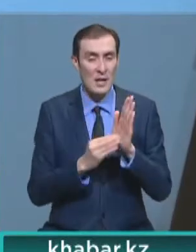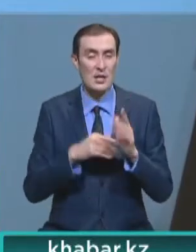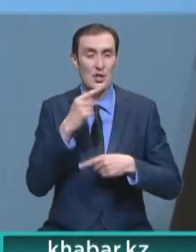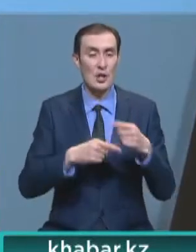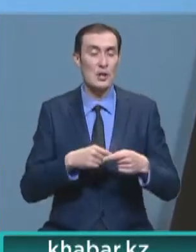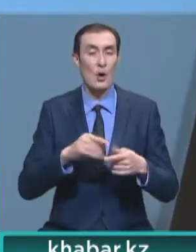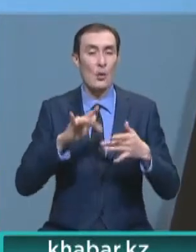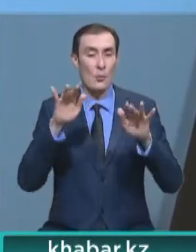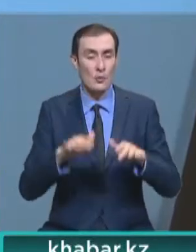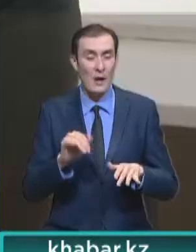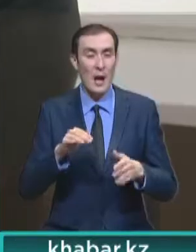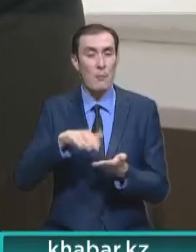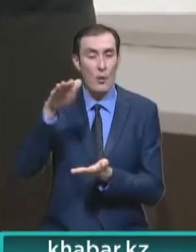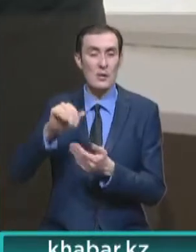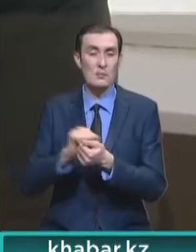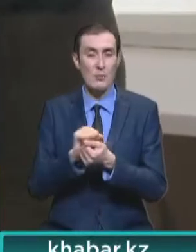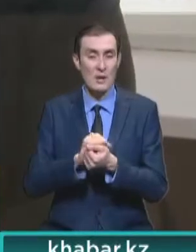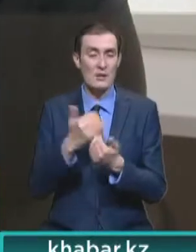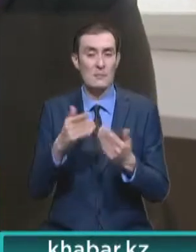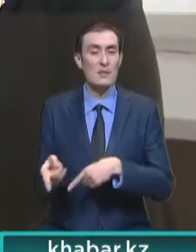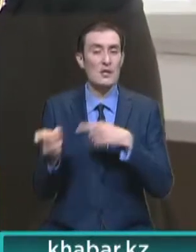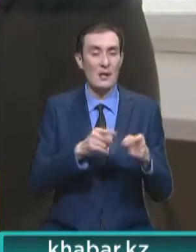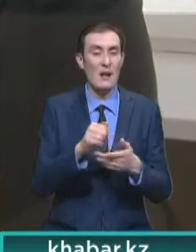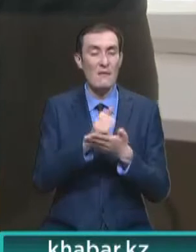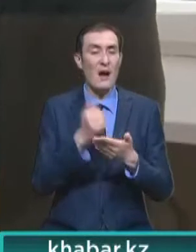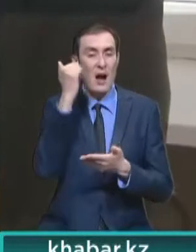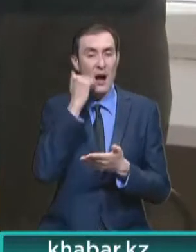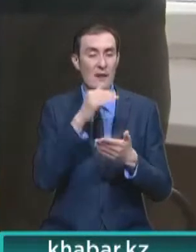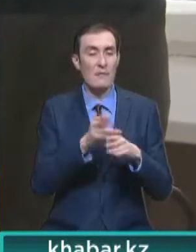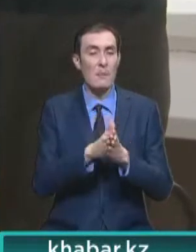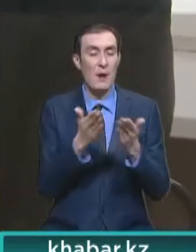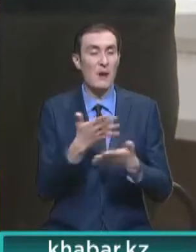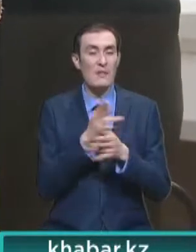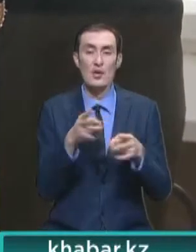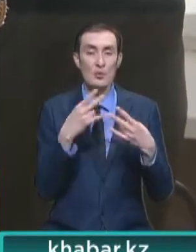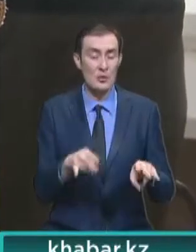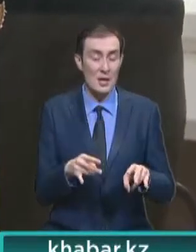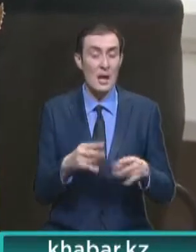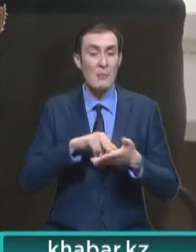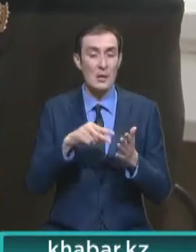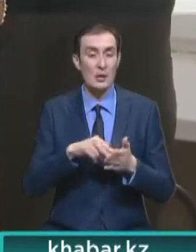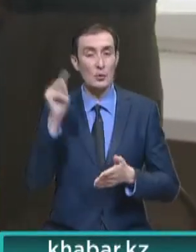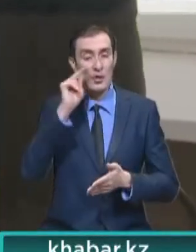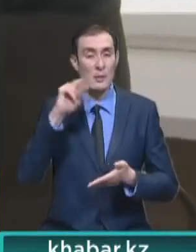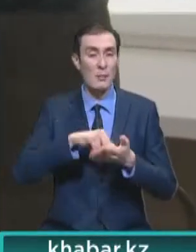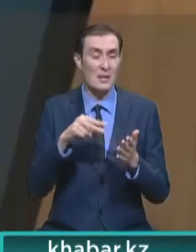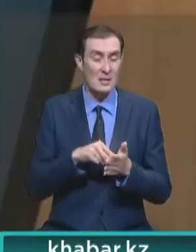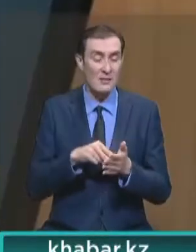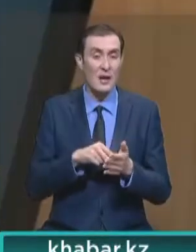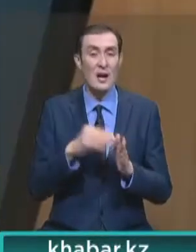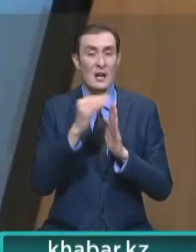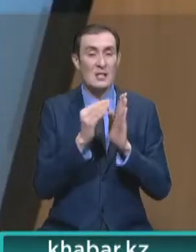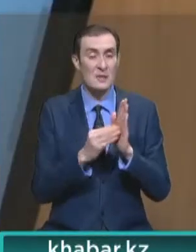онлайн а полки с бумажной отчетностью переезжают в архив в этих папках больше нет надобности планы учебных процессов теперь не